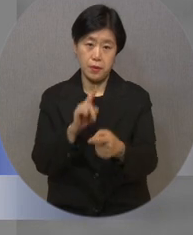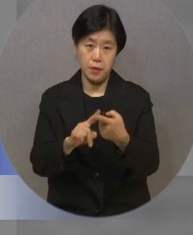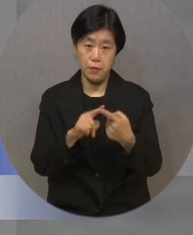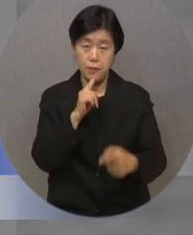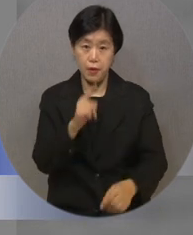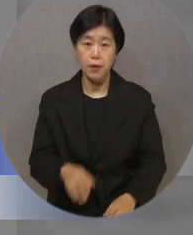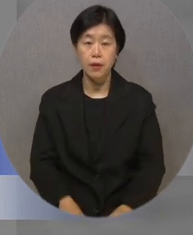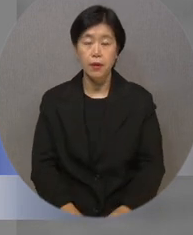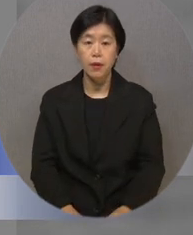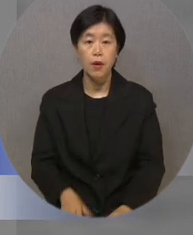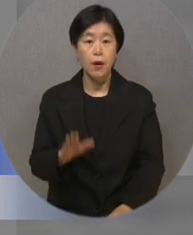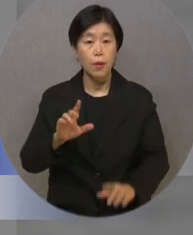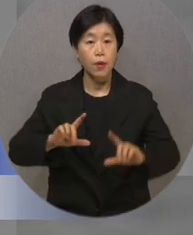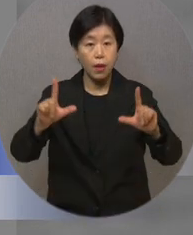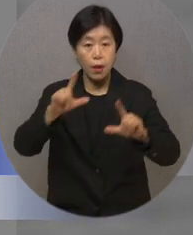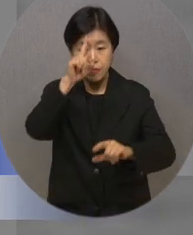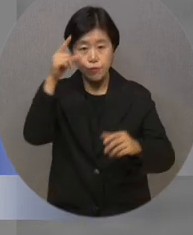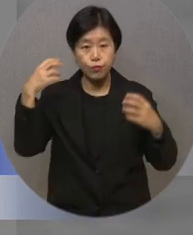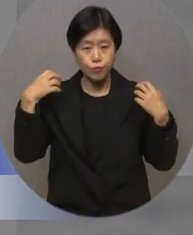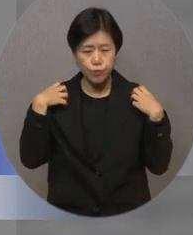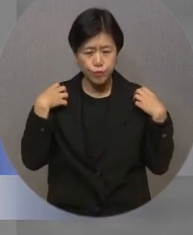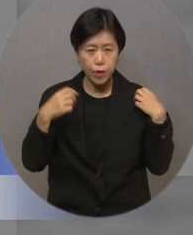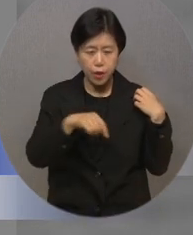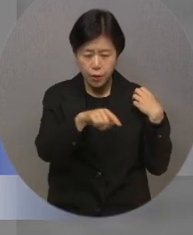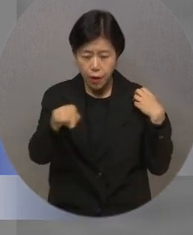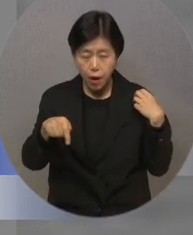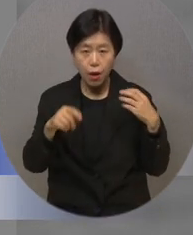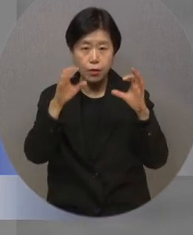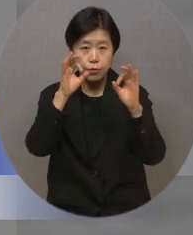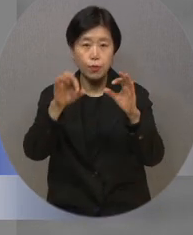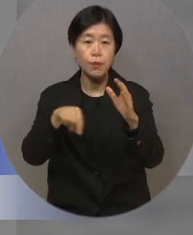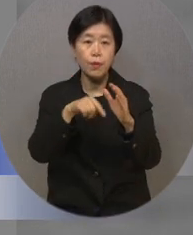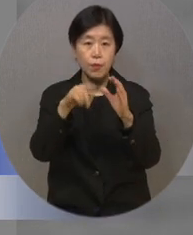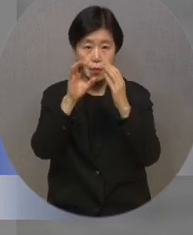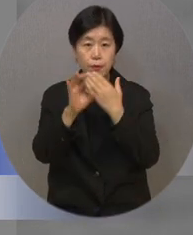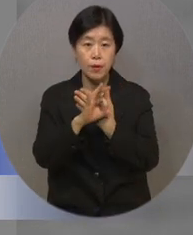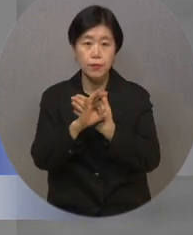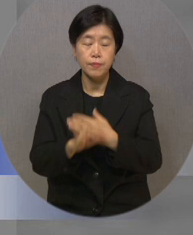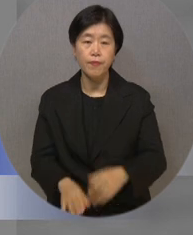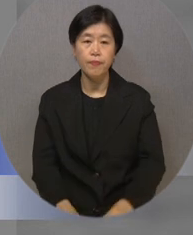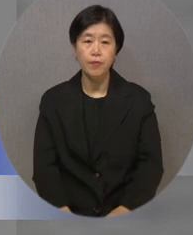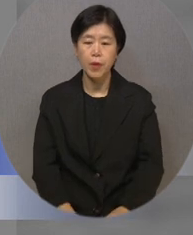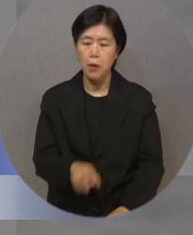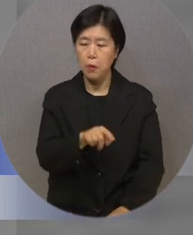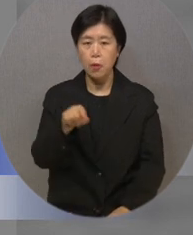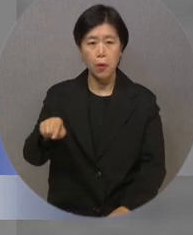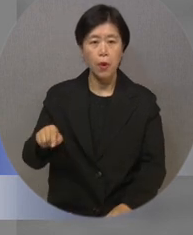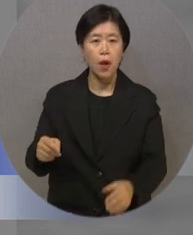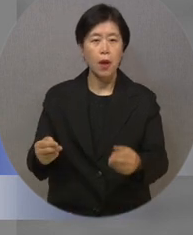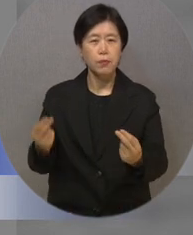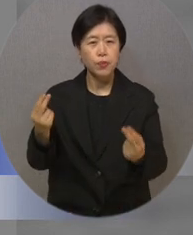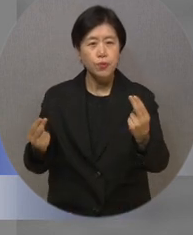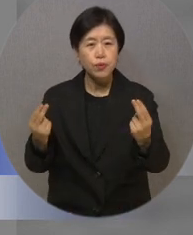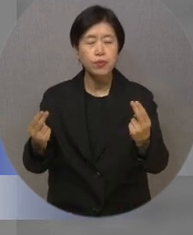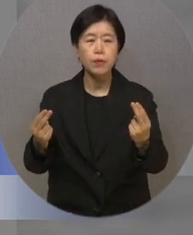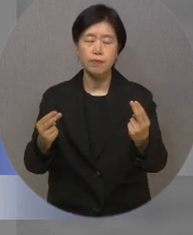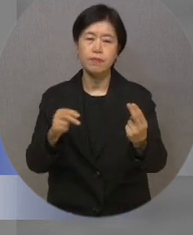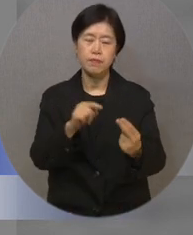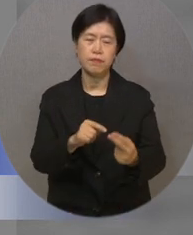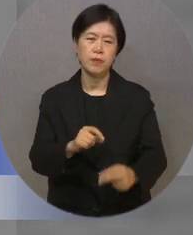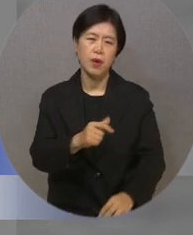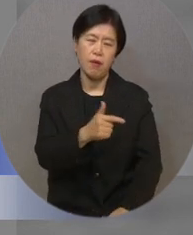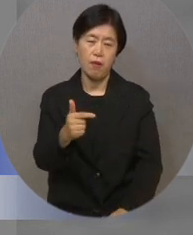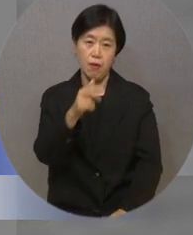승격한 국가 보훈처 산하기관의 경우 정규가 체험 인턴 채용 비율이 가장 큰 것으로